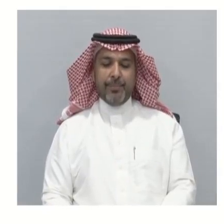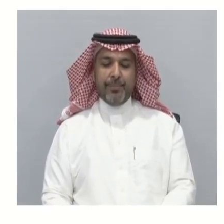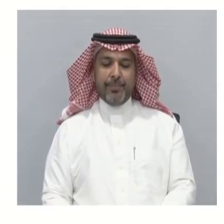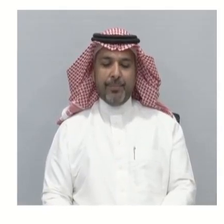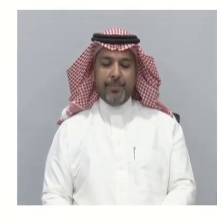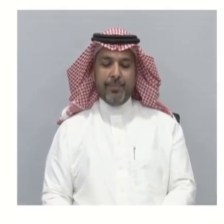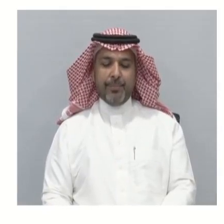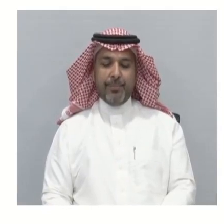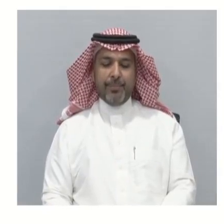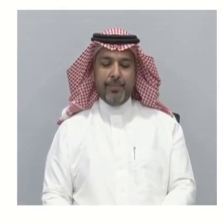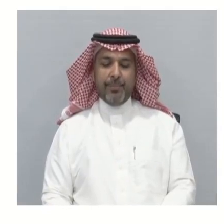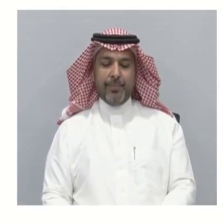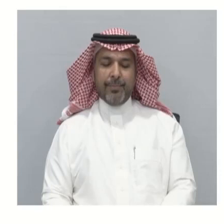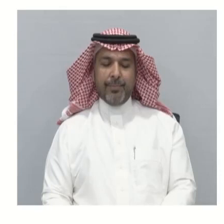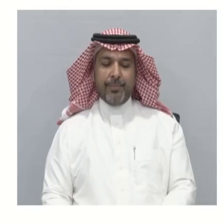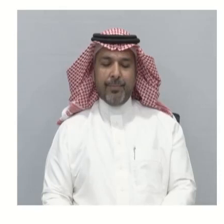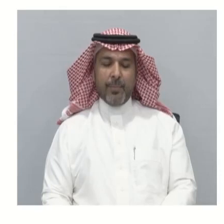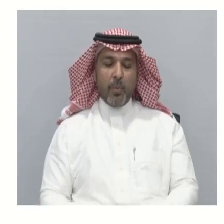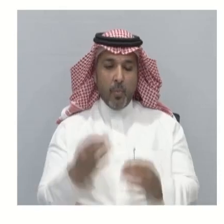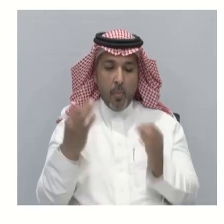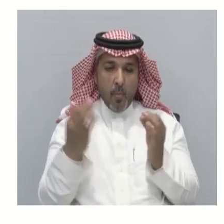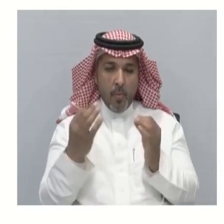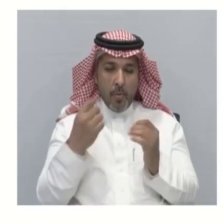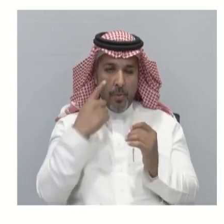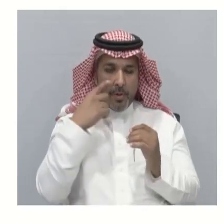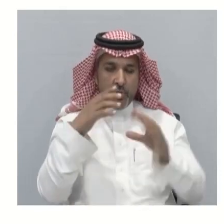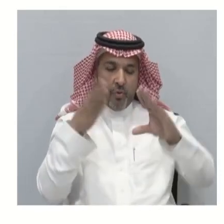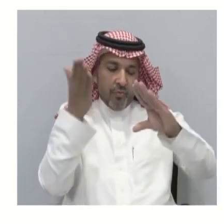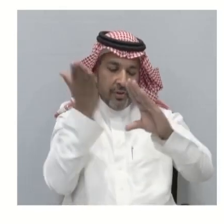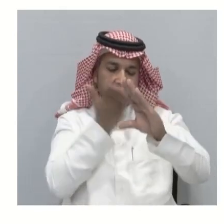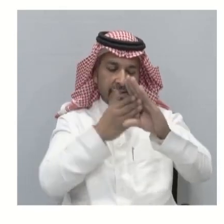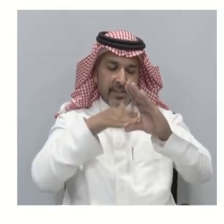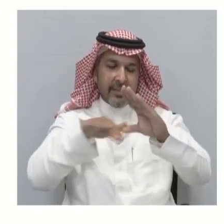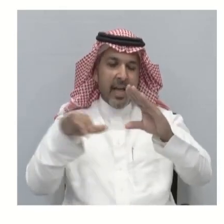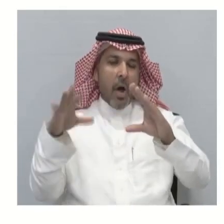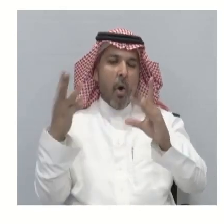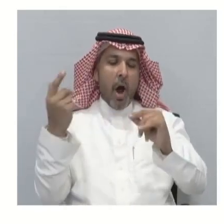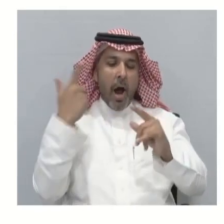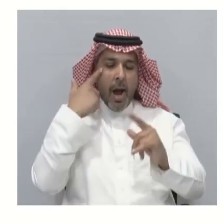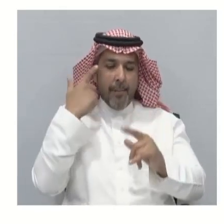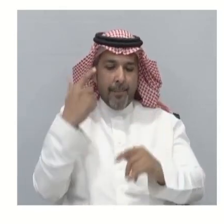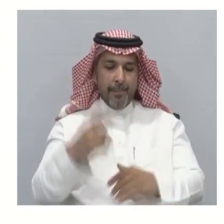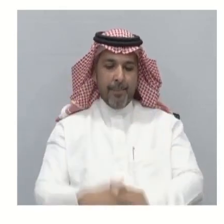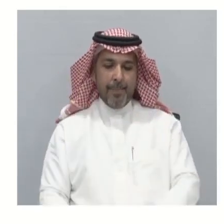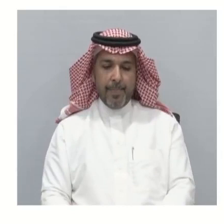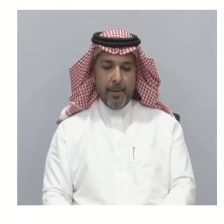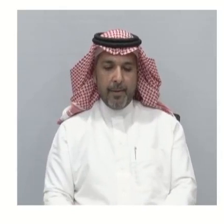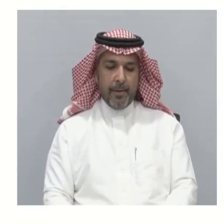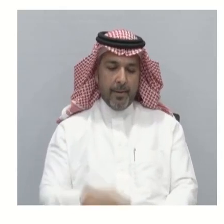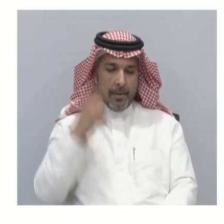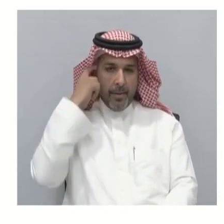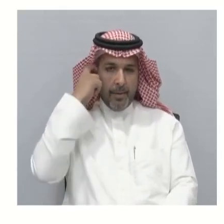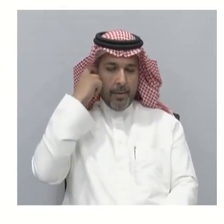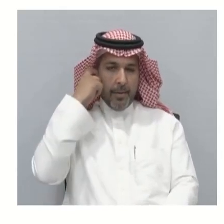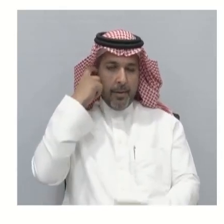كانت حاده ام كانت منفرجه طبعا هنا يقوللك بحسب نظريه متباينه زاويه ظلع يكون الزاويه قياس الزاويه اي هنا